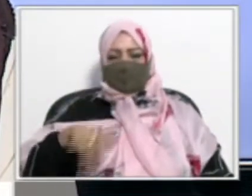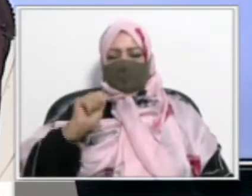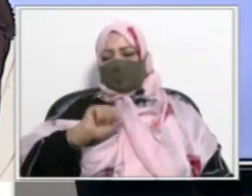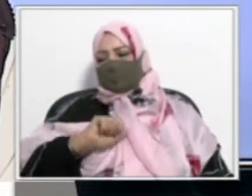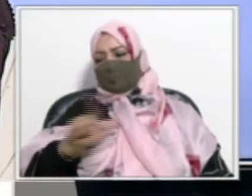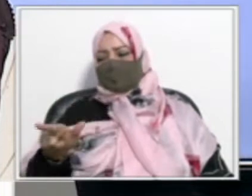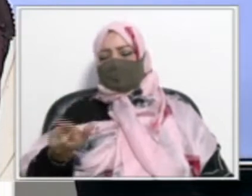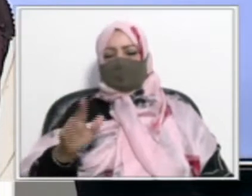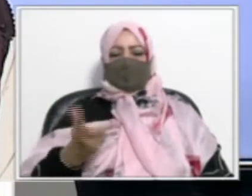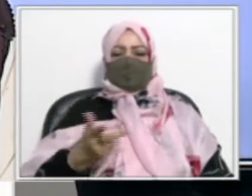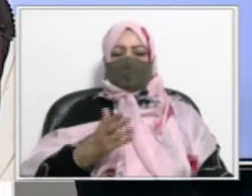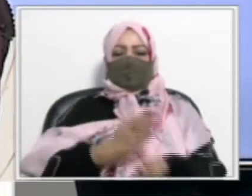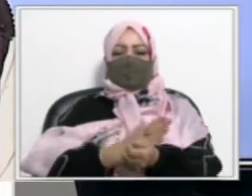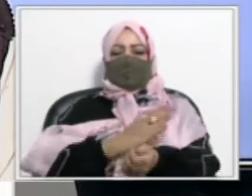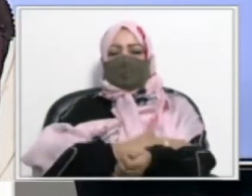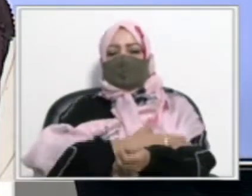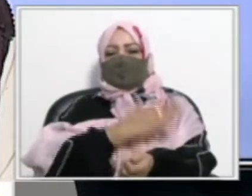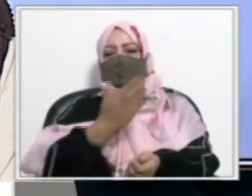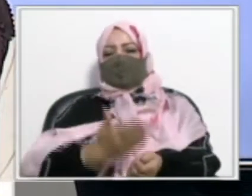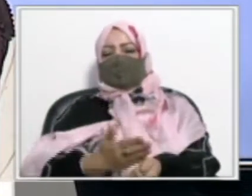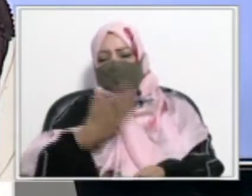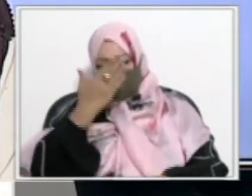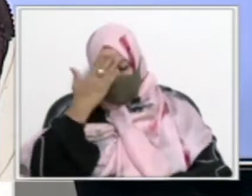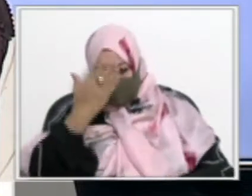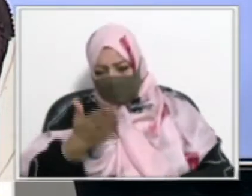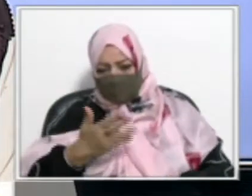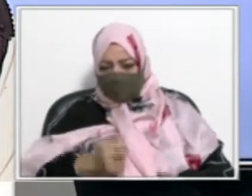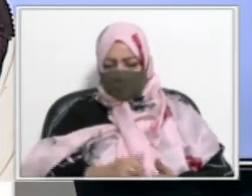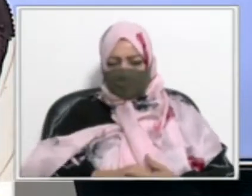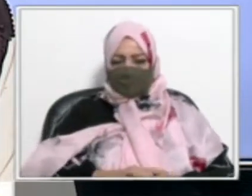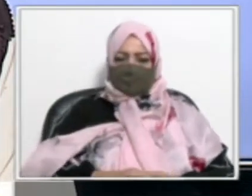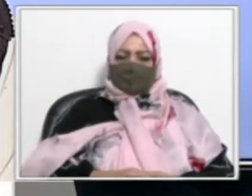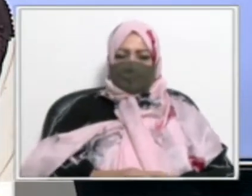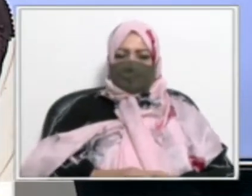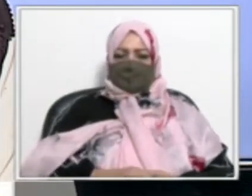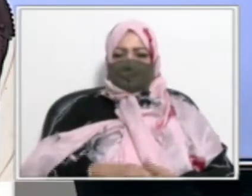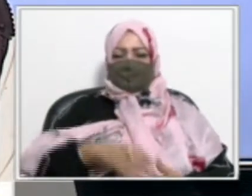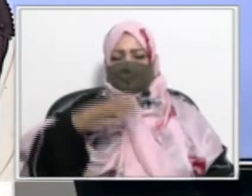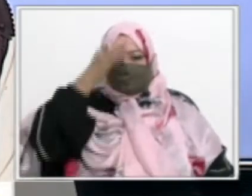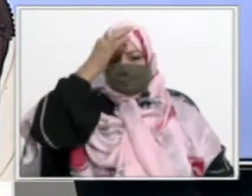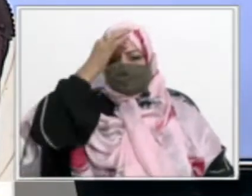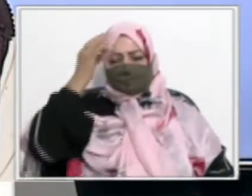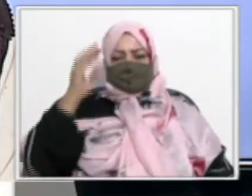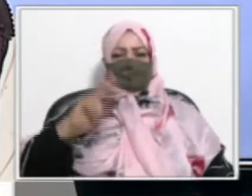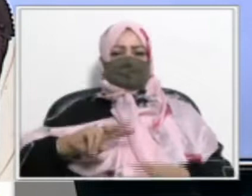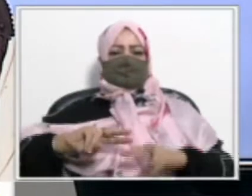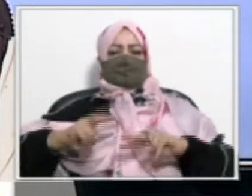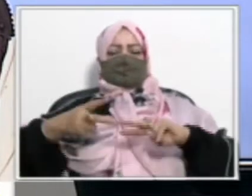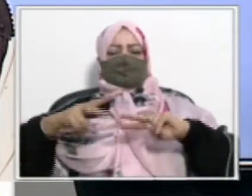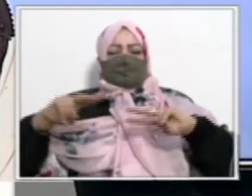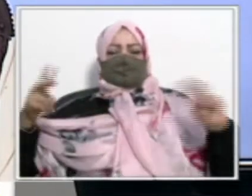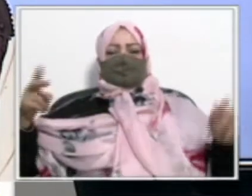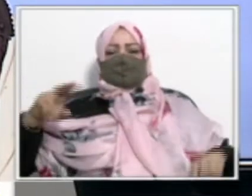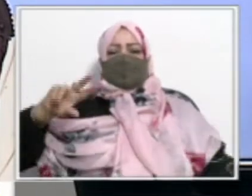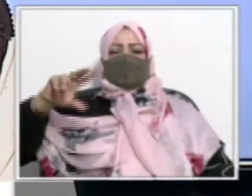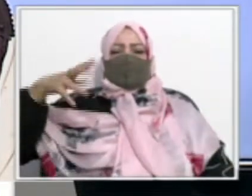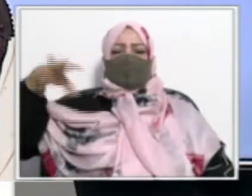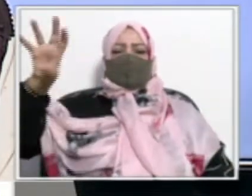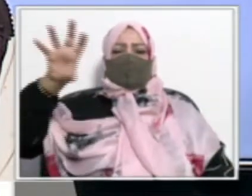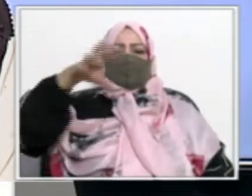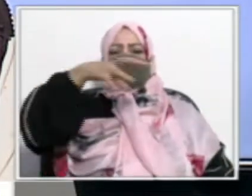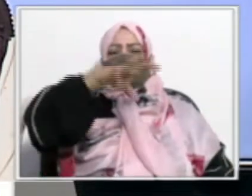بين من جعله كله قبلي، وبعضهم من جعله